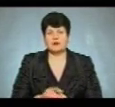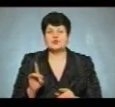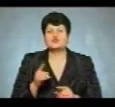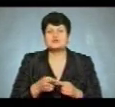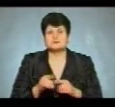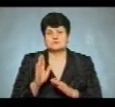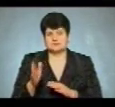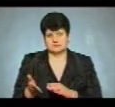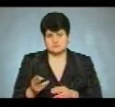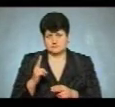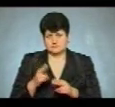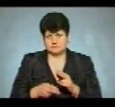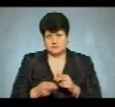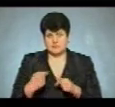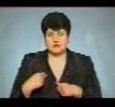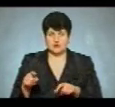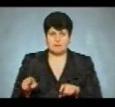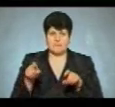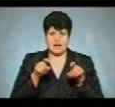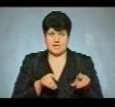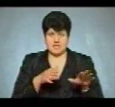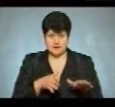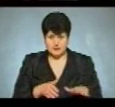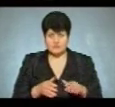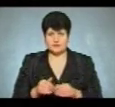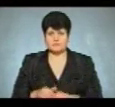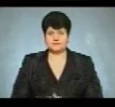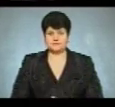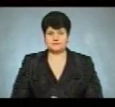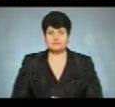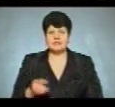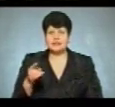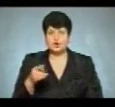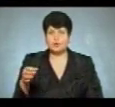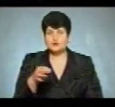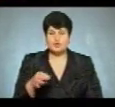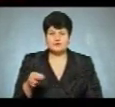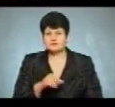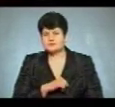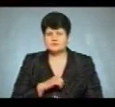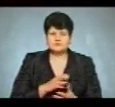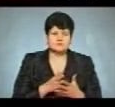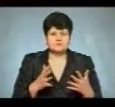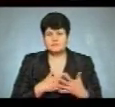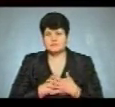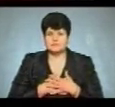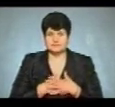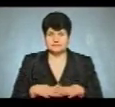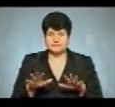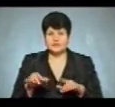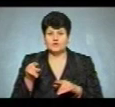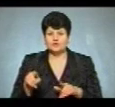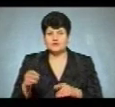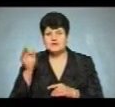зведе. Тому я сюди переїхав вже остаточно. Тернопільське озеро – улюблене місце Романа Куровського. Тут